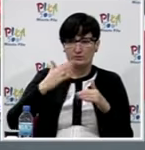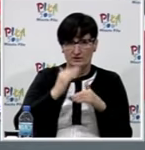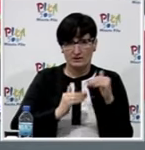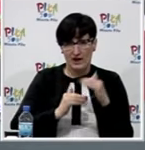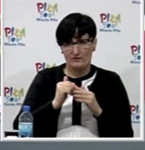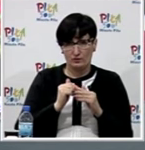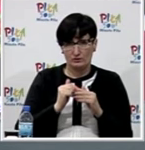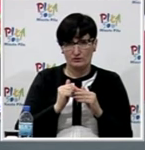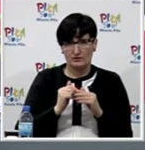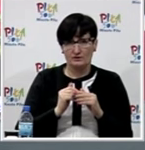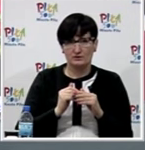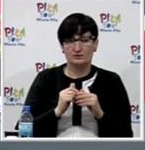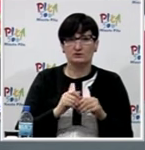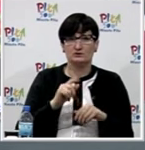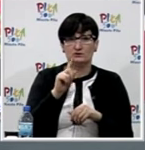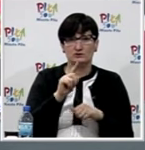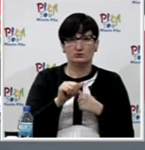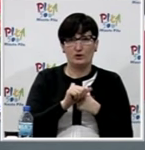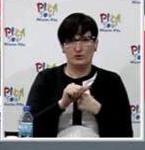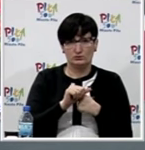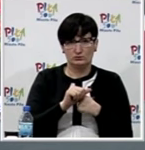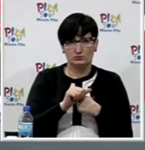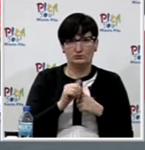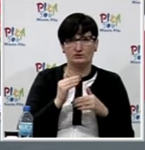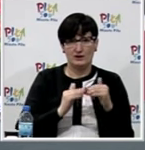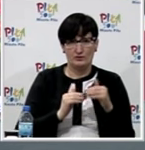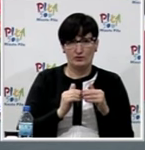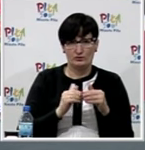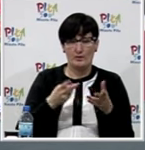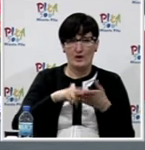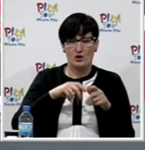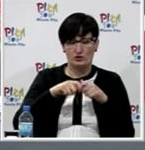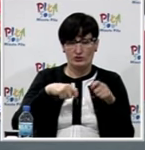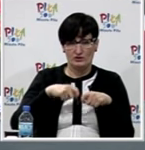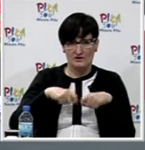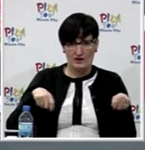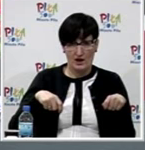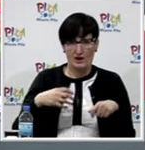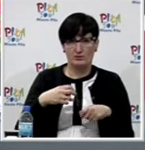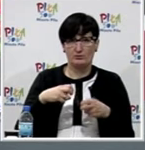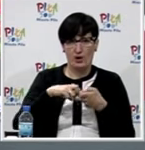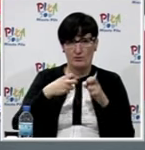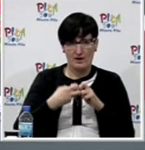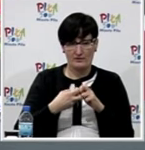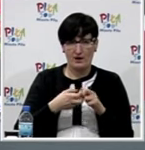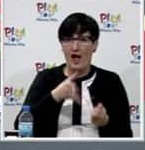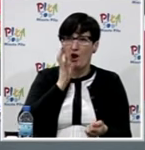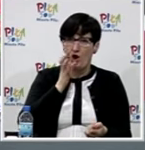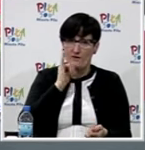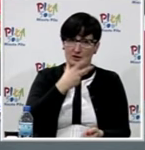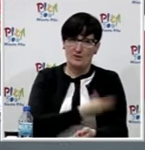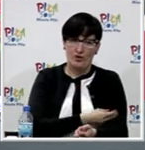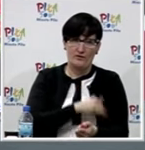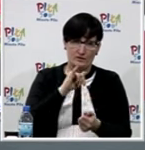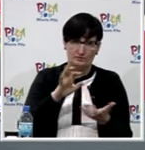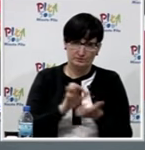racji wykonywania swoich zadań statutowych podejmują działania na rzecz rozwiązywania problemów alkoholowych, narkotykowych i przemocowych. I